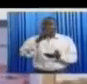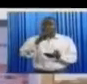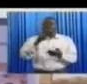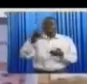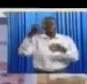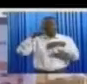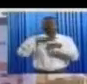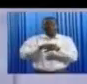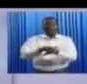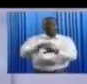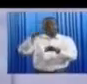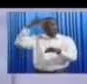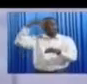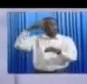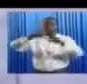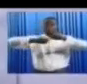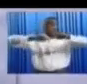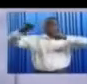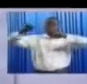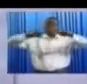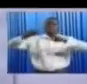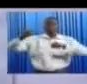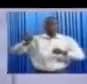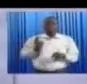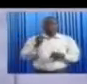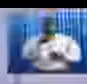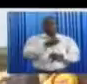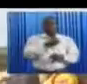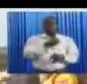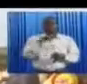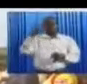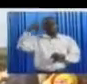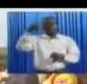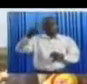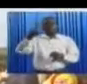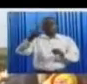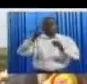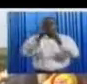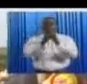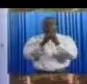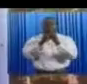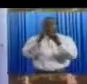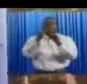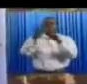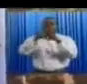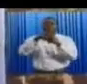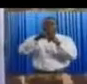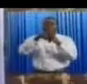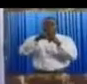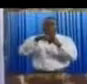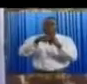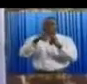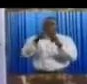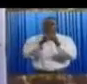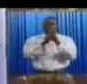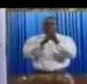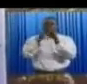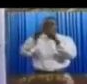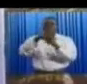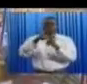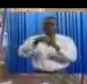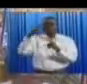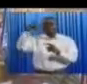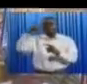son implication dans les activités sportives, notamment le cyclisme. Pour le maire de Ouagadougou, qui a procédé au baptême de ses rues, il s'agit de